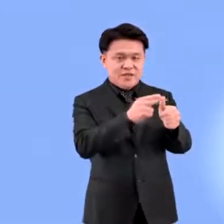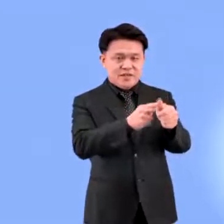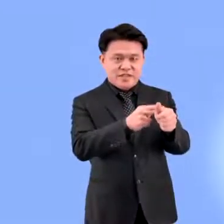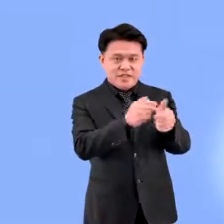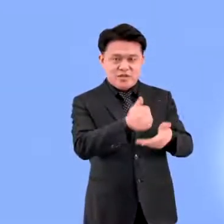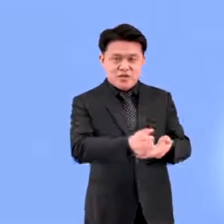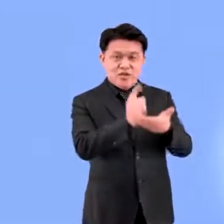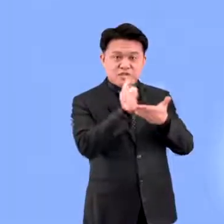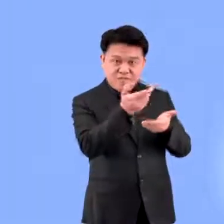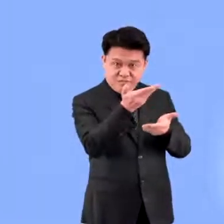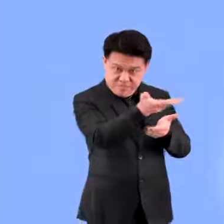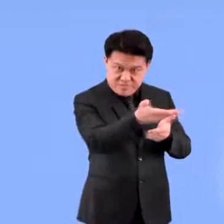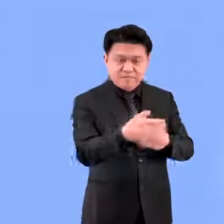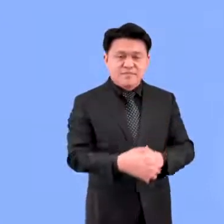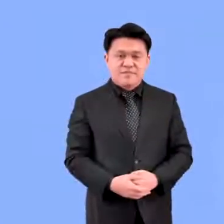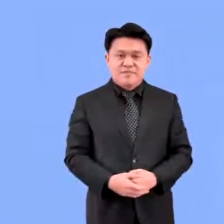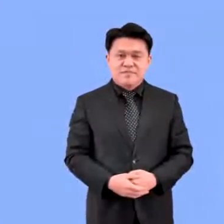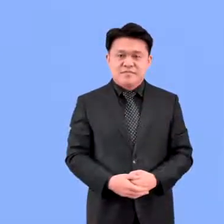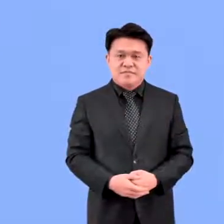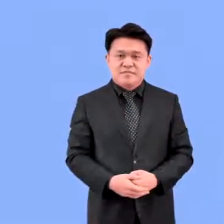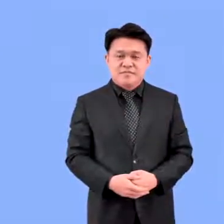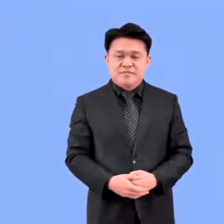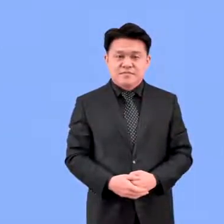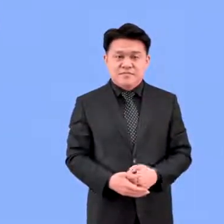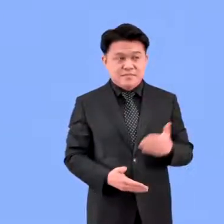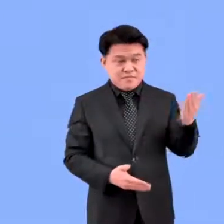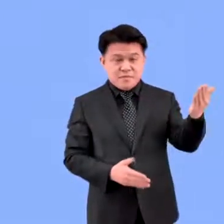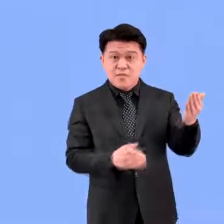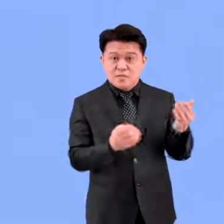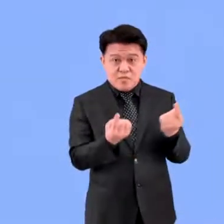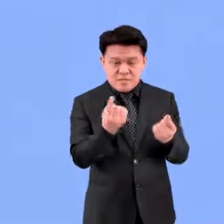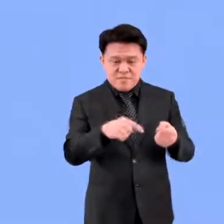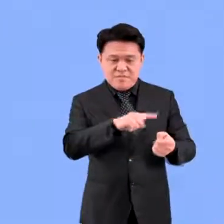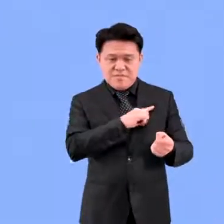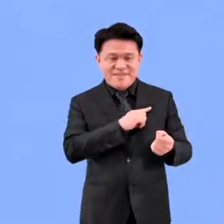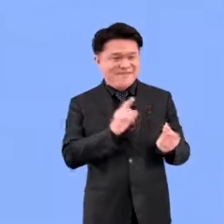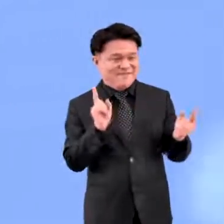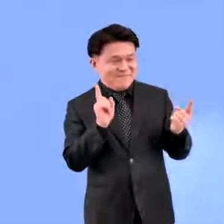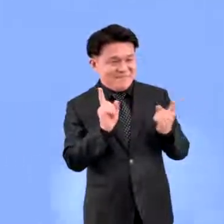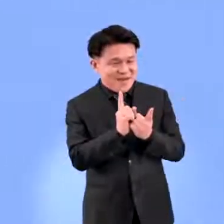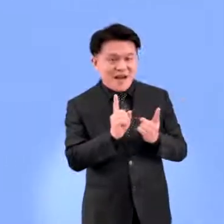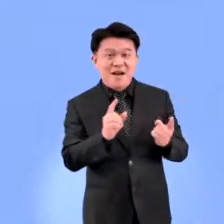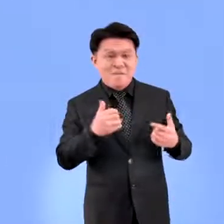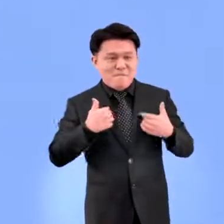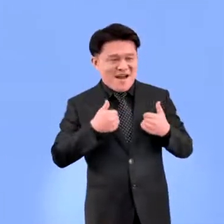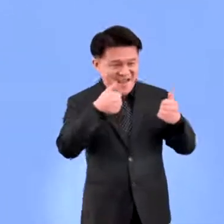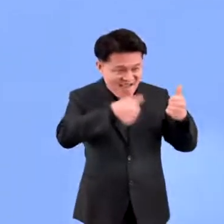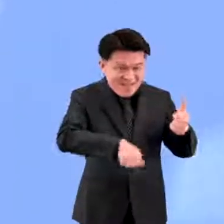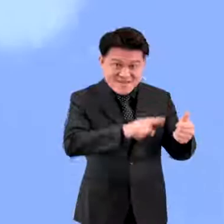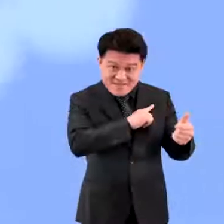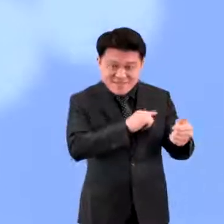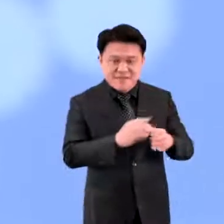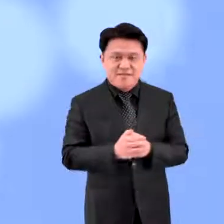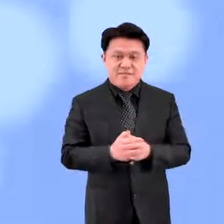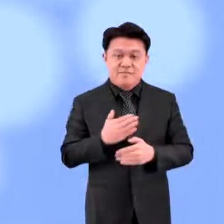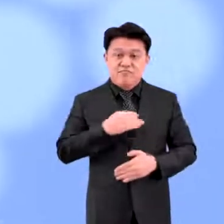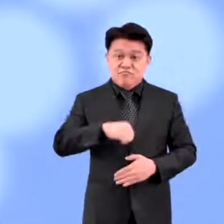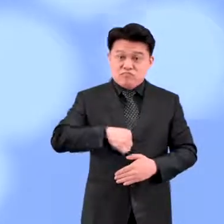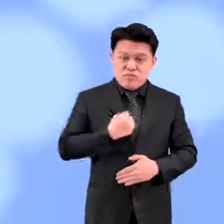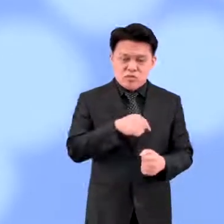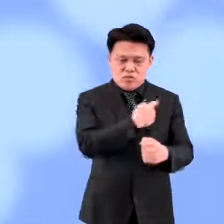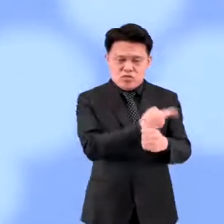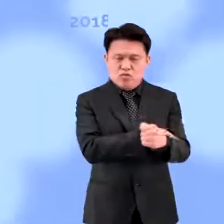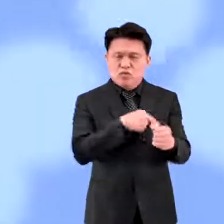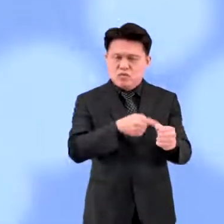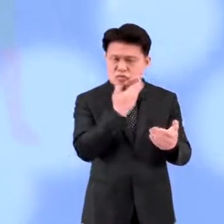존칭을 사용하도록 합니다. 상대방보다 먼저 반갑게 인사를 합니다. 본인 스스로의 관리도